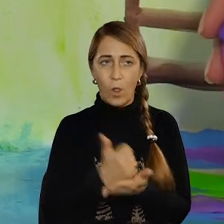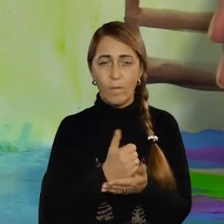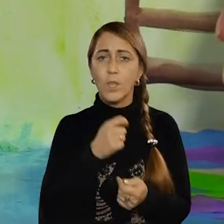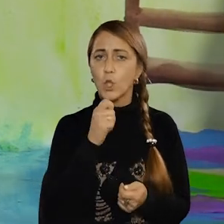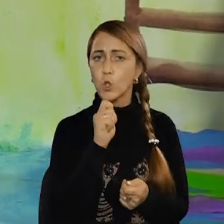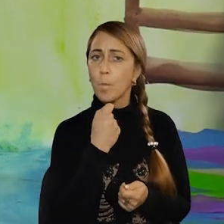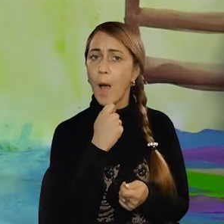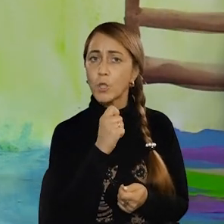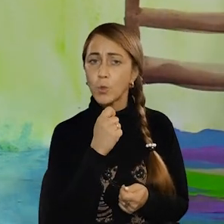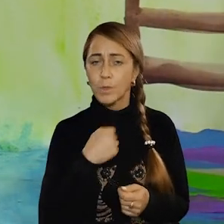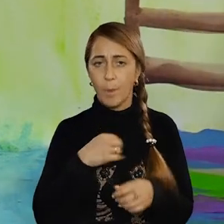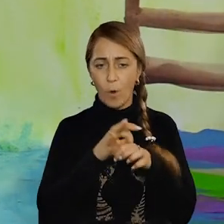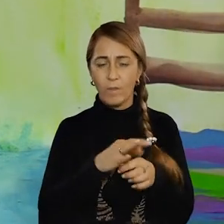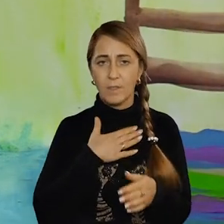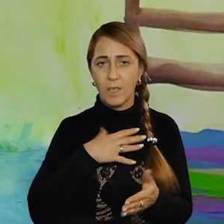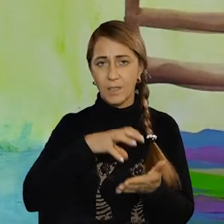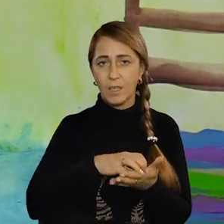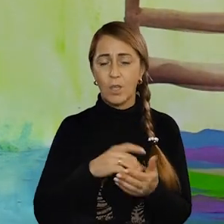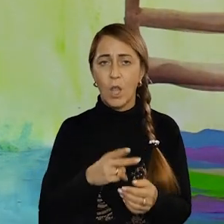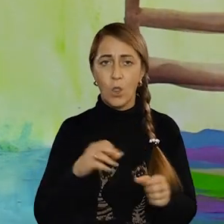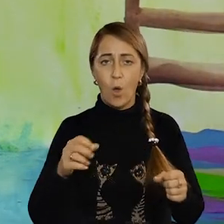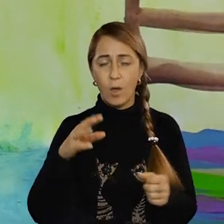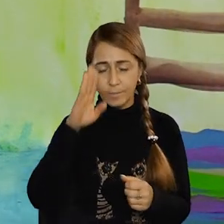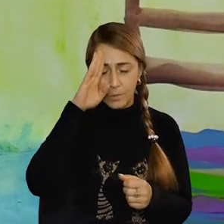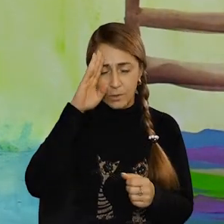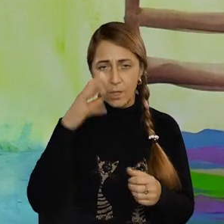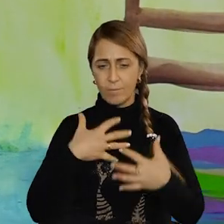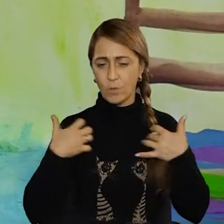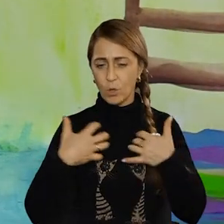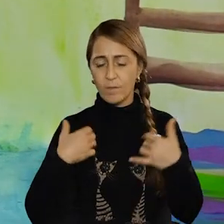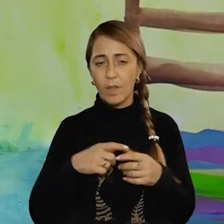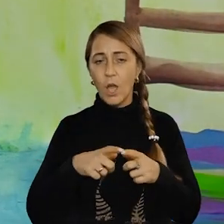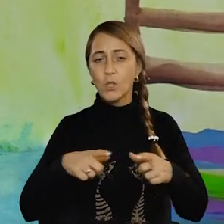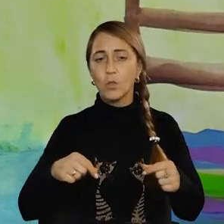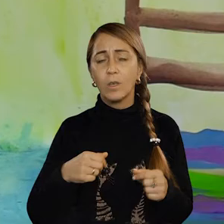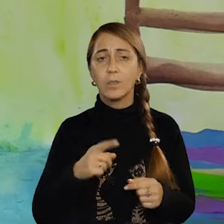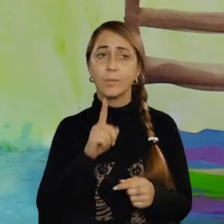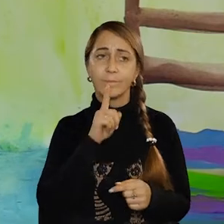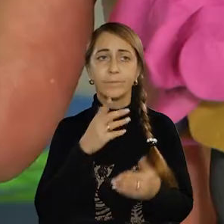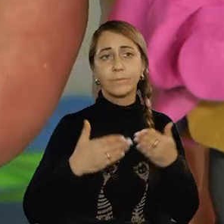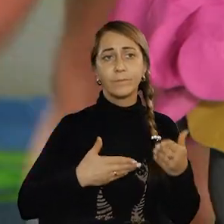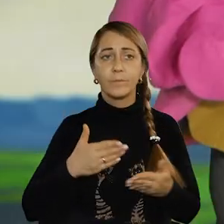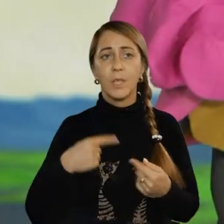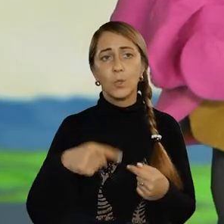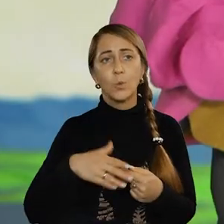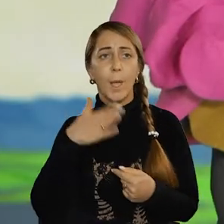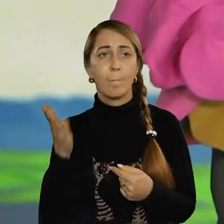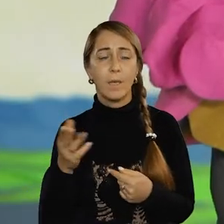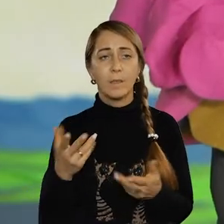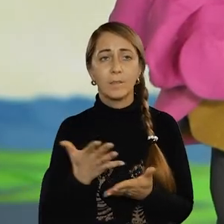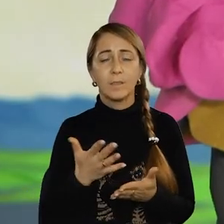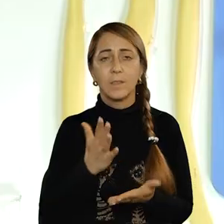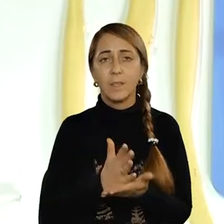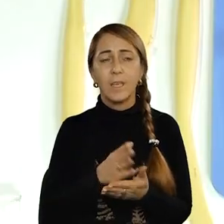Чупа-Чупс і провів нас із Кексиком до чоловічої роздягальні. Шоколадка повільно пішла в інший бік, звідки